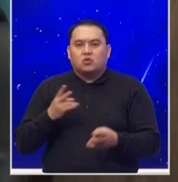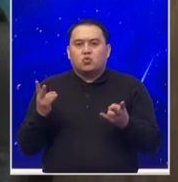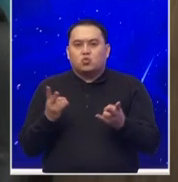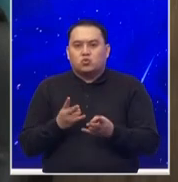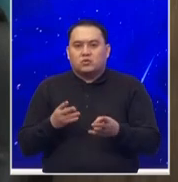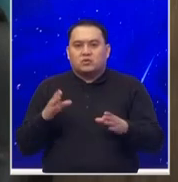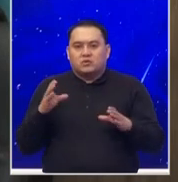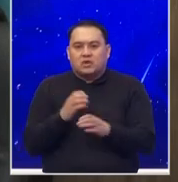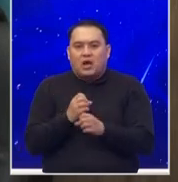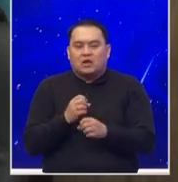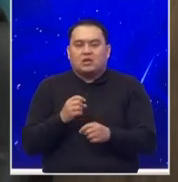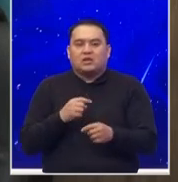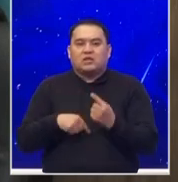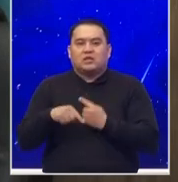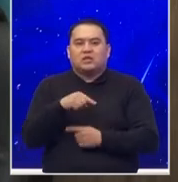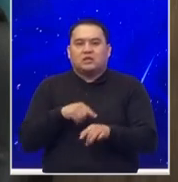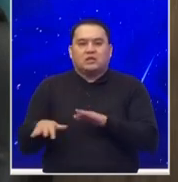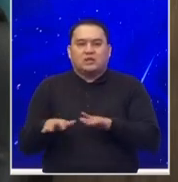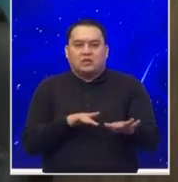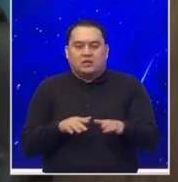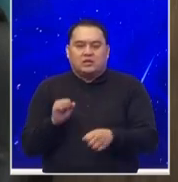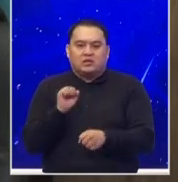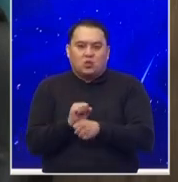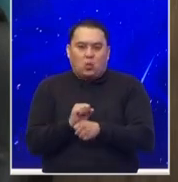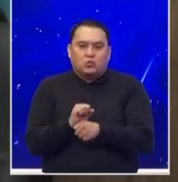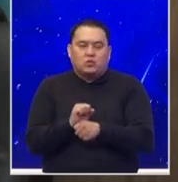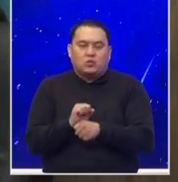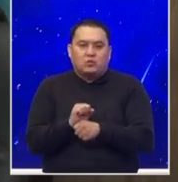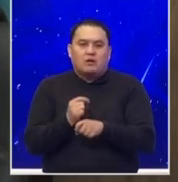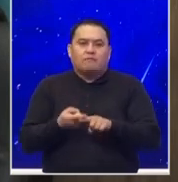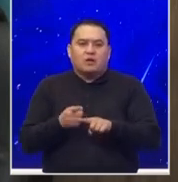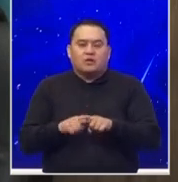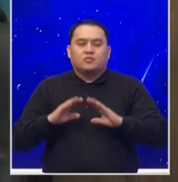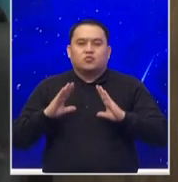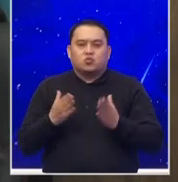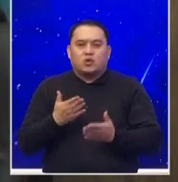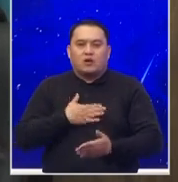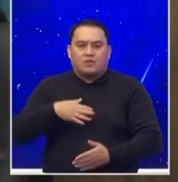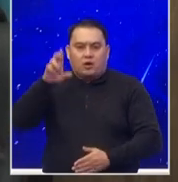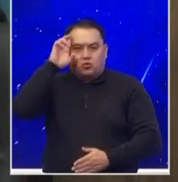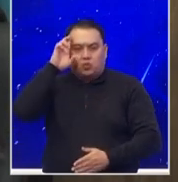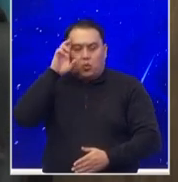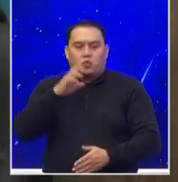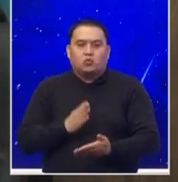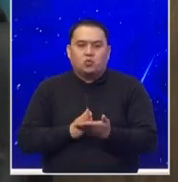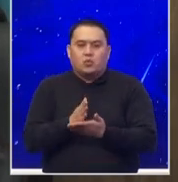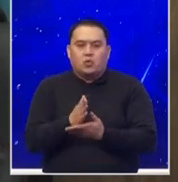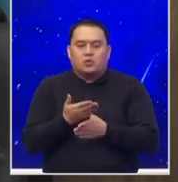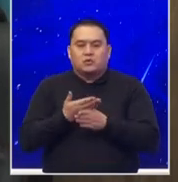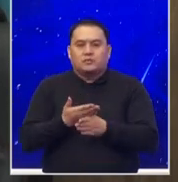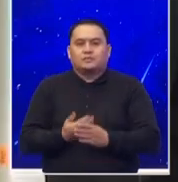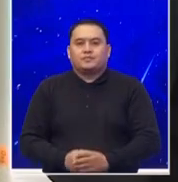вынуждены сократить свою деятельность, приостановить ее. И в этом случае государство пошло